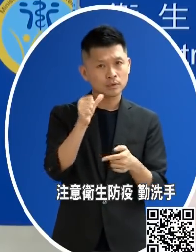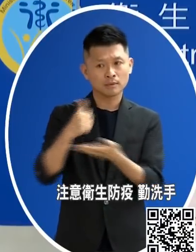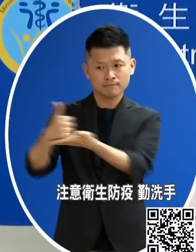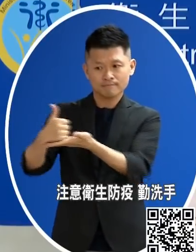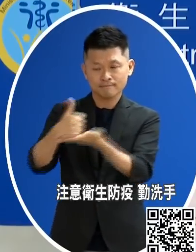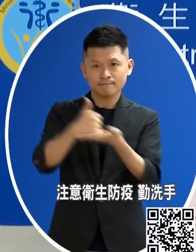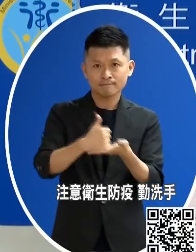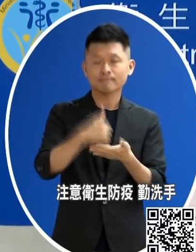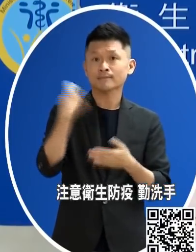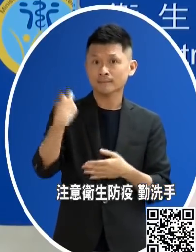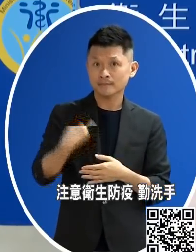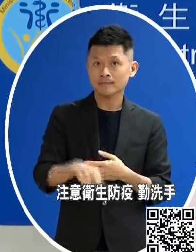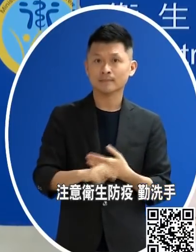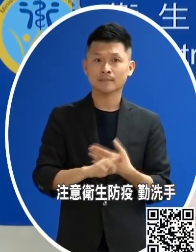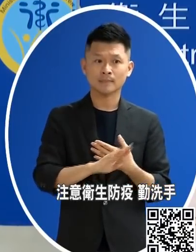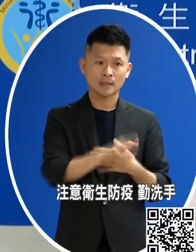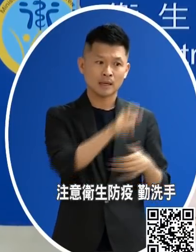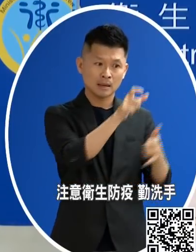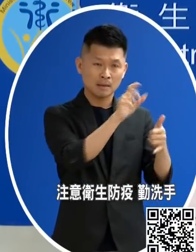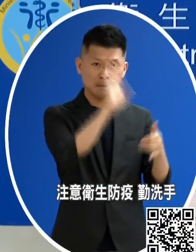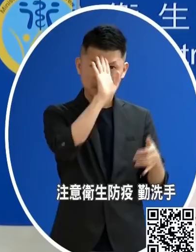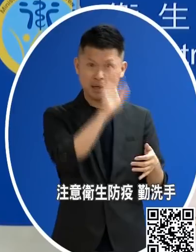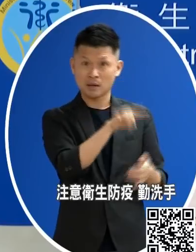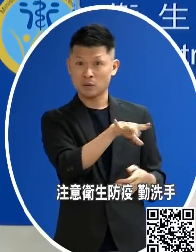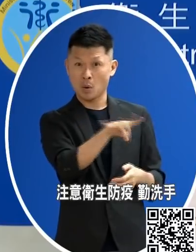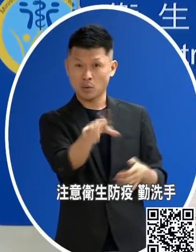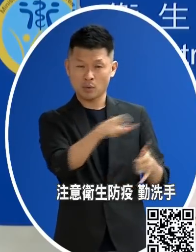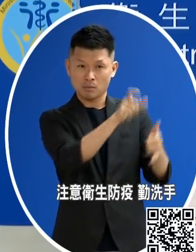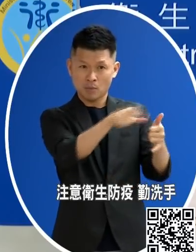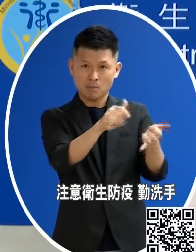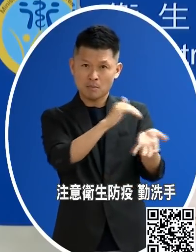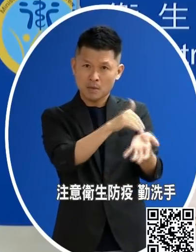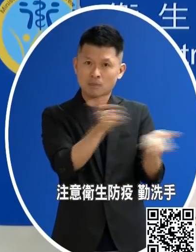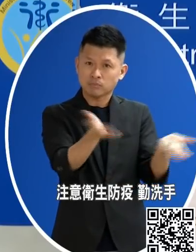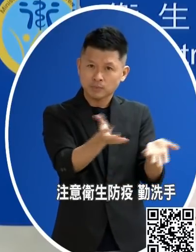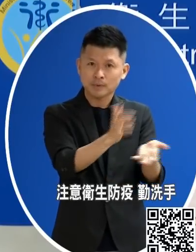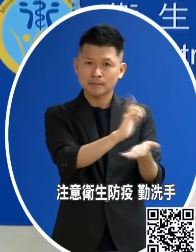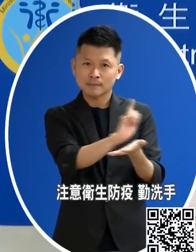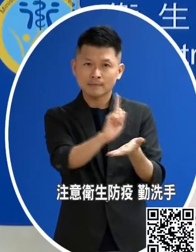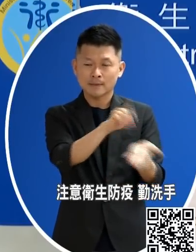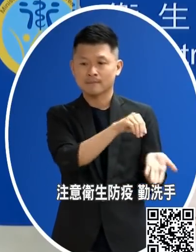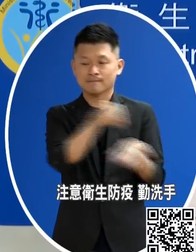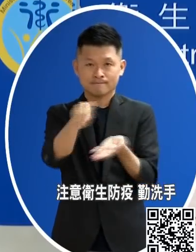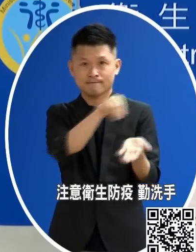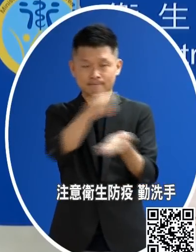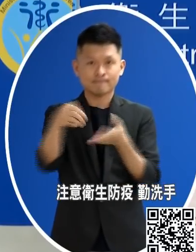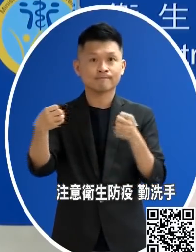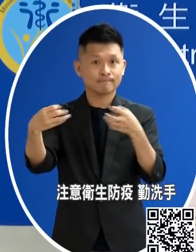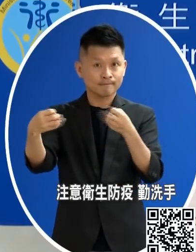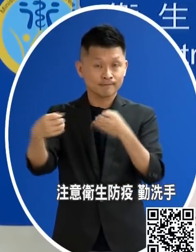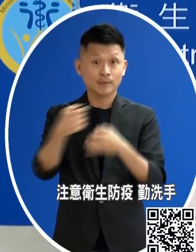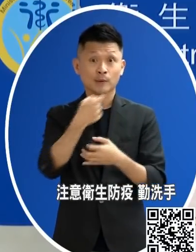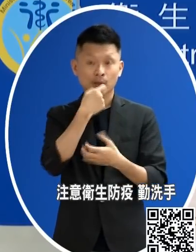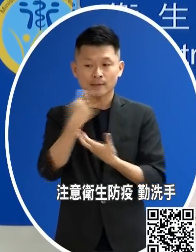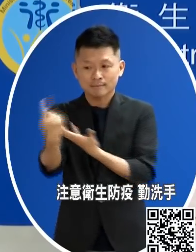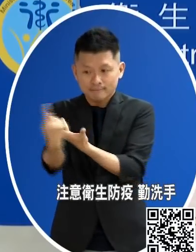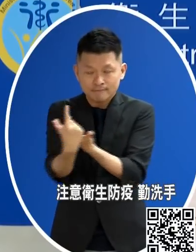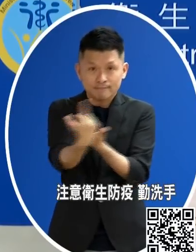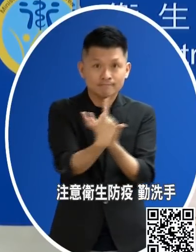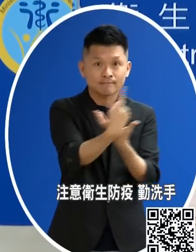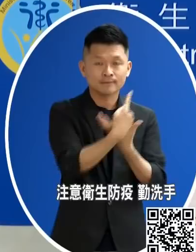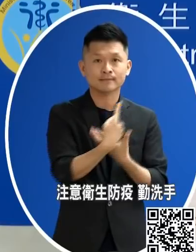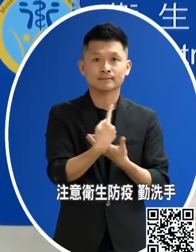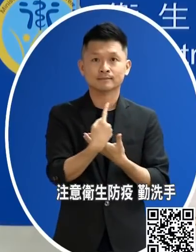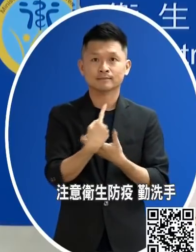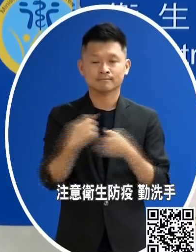任何愿意提供个案来做治疗处置上的一个讨论，所以可以帮忙我们每一